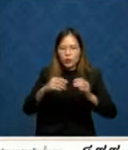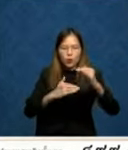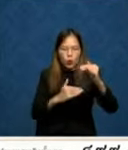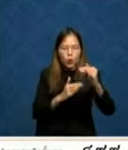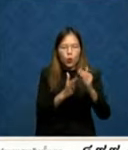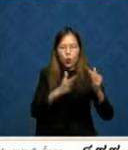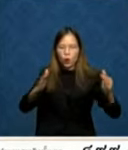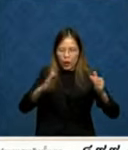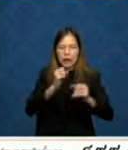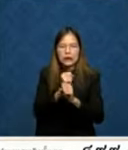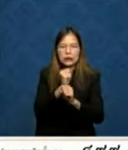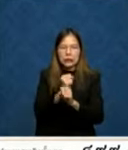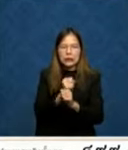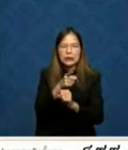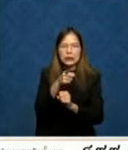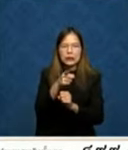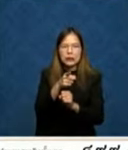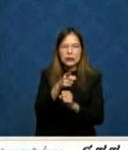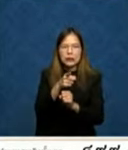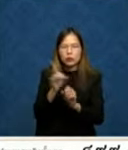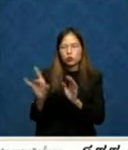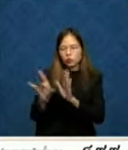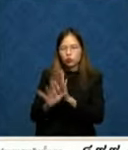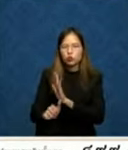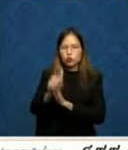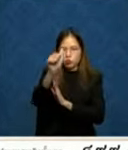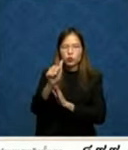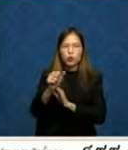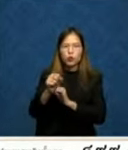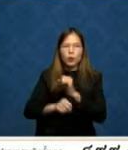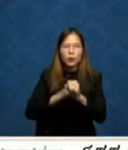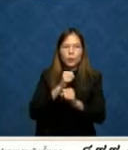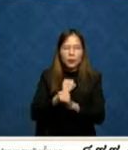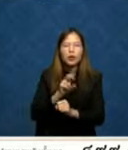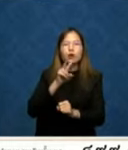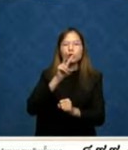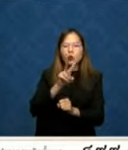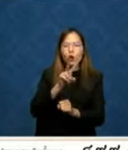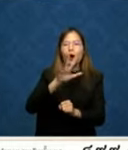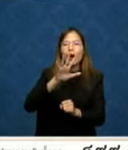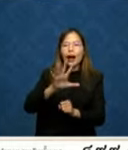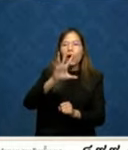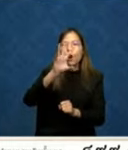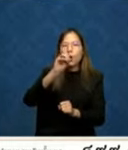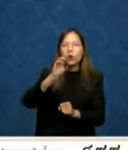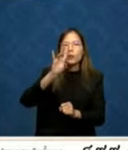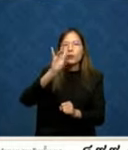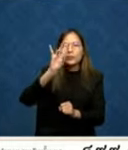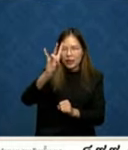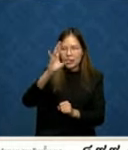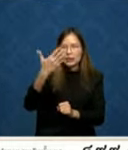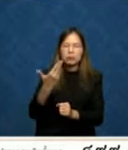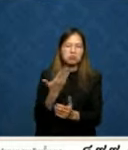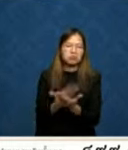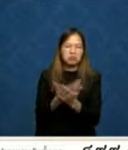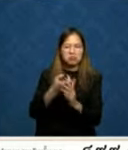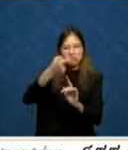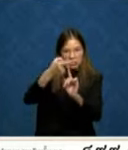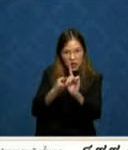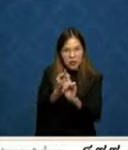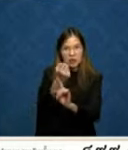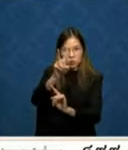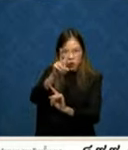ายังสามารถดำเนินการได้ในไตรมาสสุดท้ายของปี2567ไม่เกินเดือนธันวาเงินถึงมือพี่น้องประชา